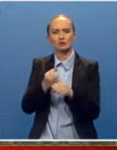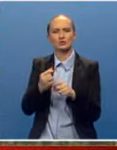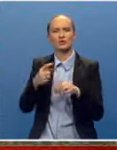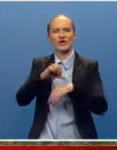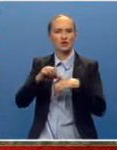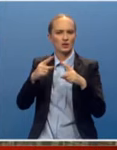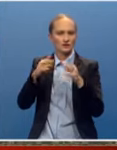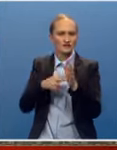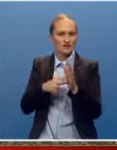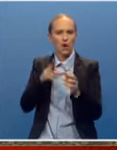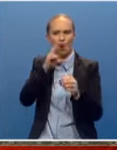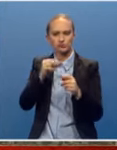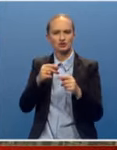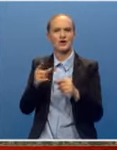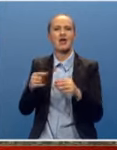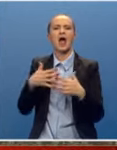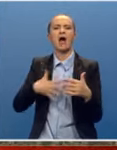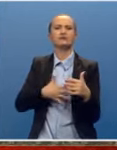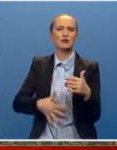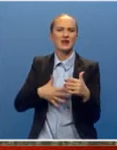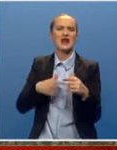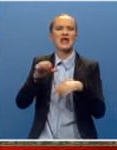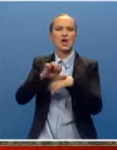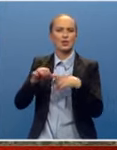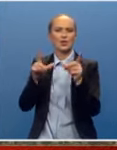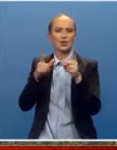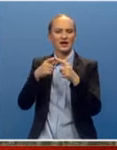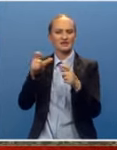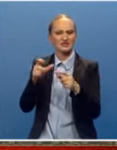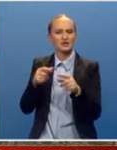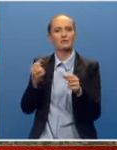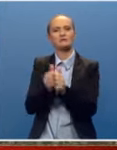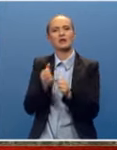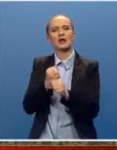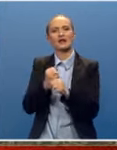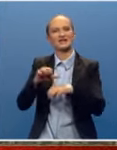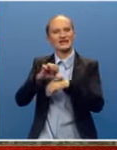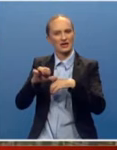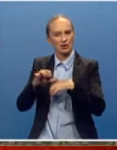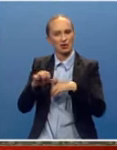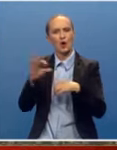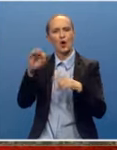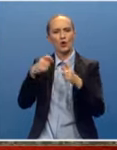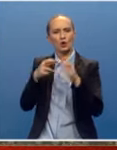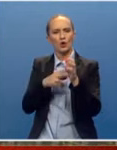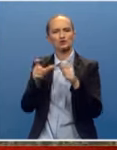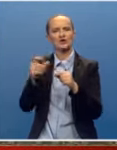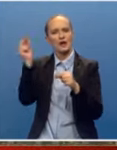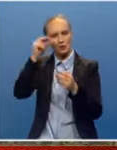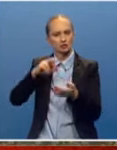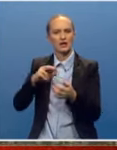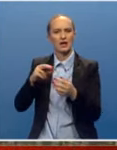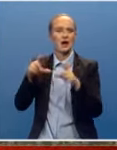tim klinike za opštu i abdominalnu hirurgiju UKC-u u saradnji sa timom hirurga Kurskog